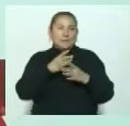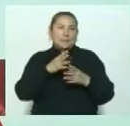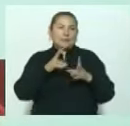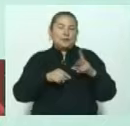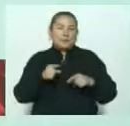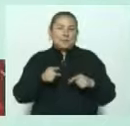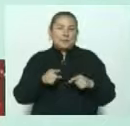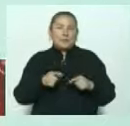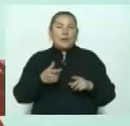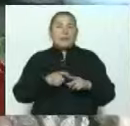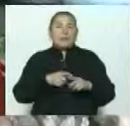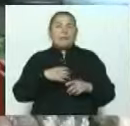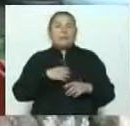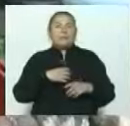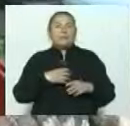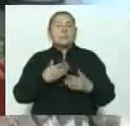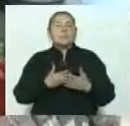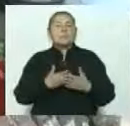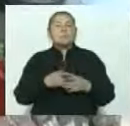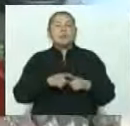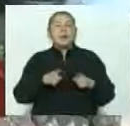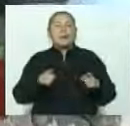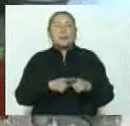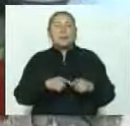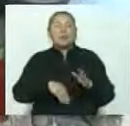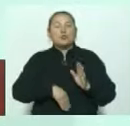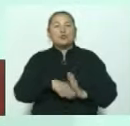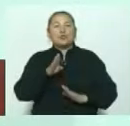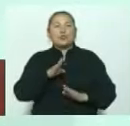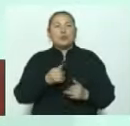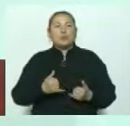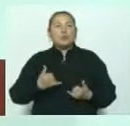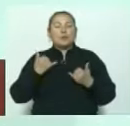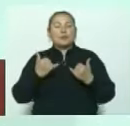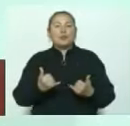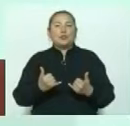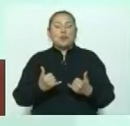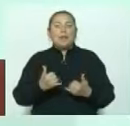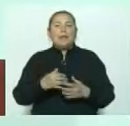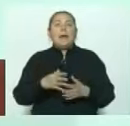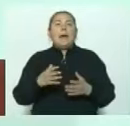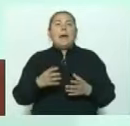бағытында оң әсерін тигізді деп санайды. Шара соңында үздіктер ұйымдастырушылар